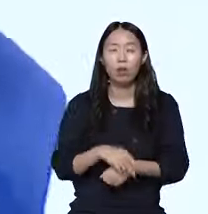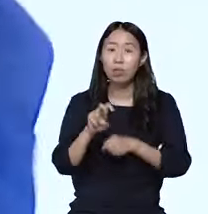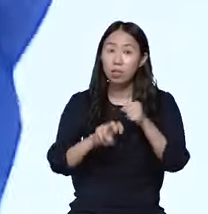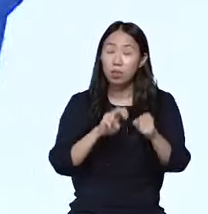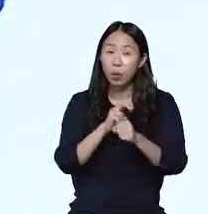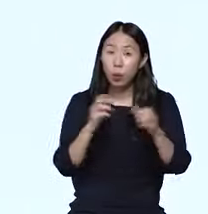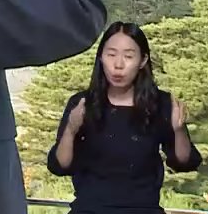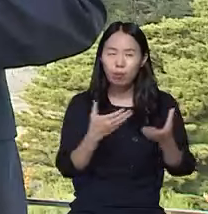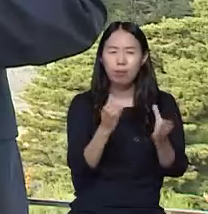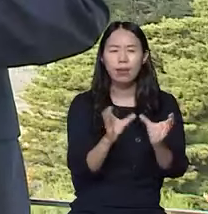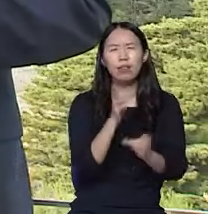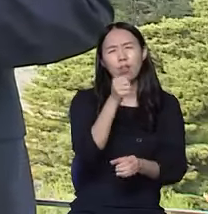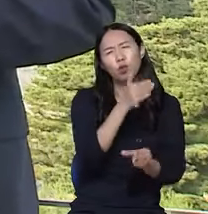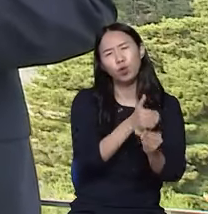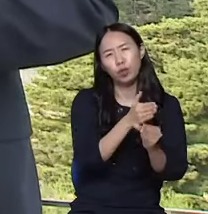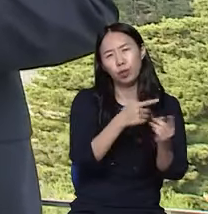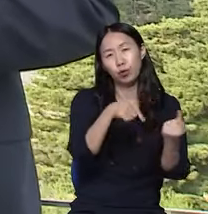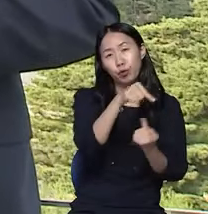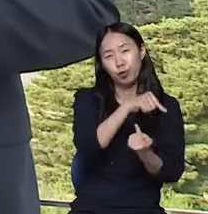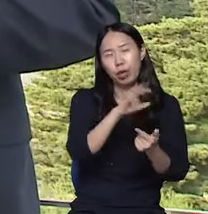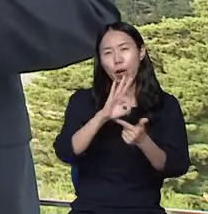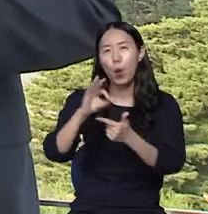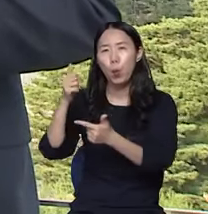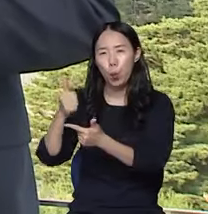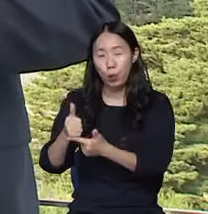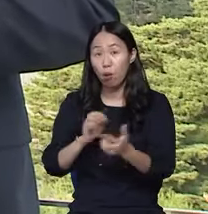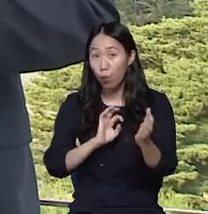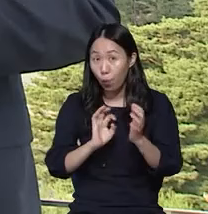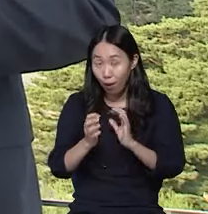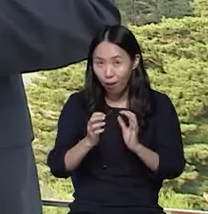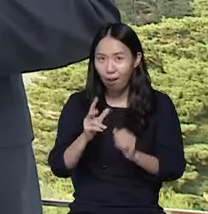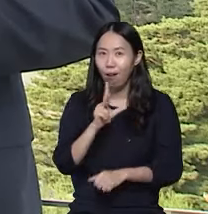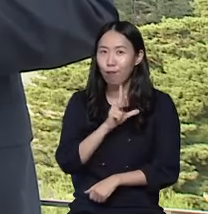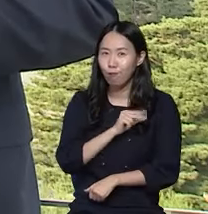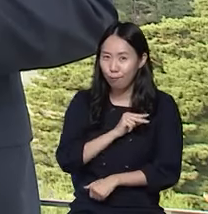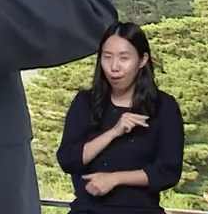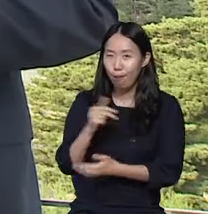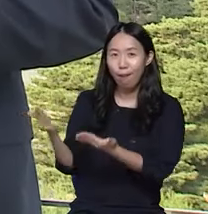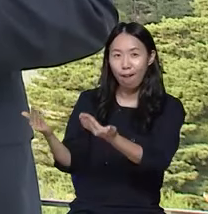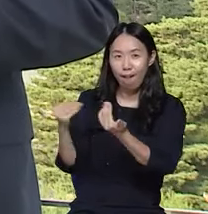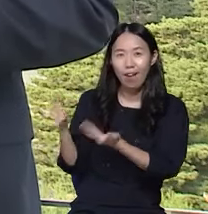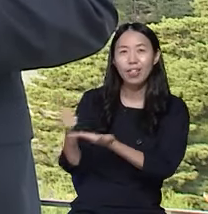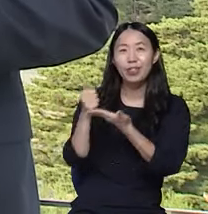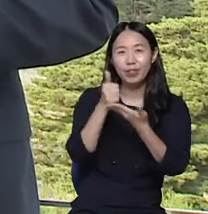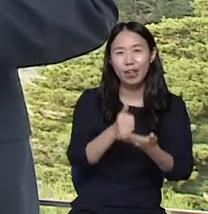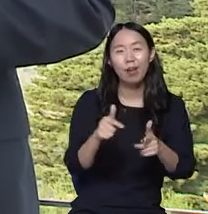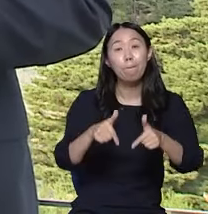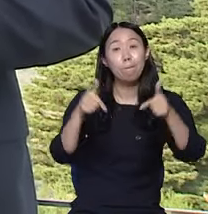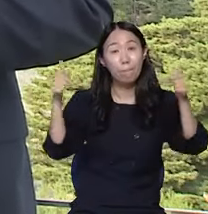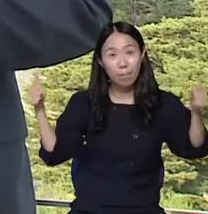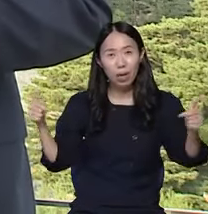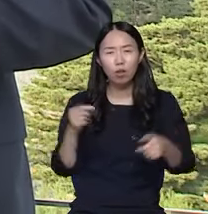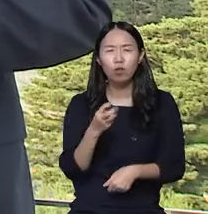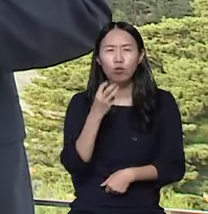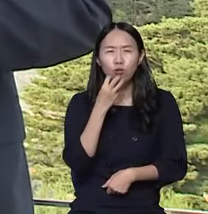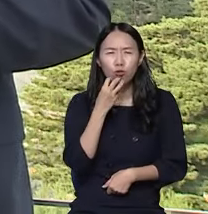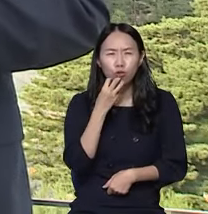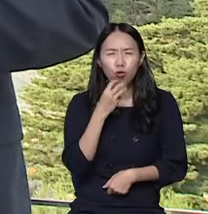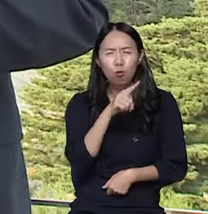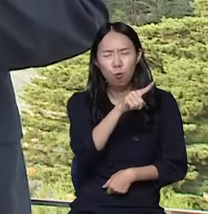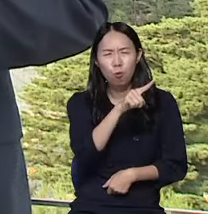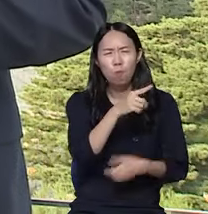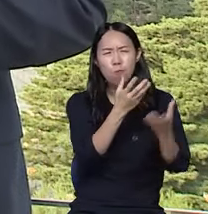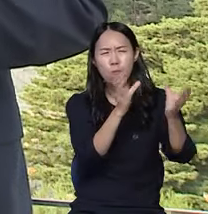년간 단체장 중심으로 운영되어 오던 영호남 협력회의가 국회의원으로까지 저변을 확대하면서 수도권에 대항하는